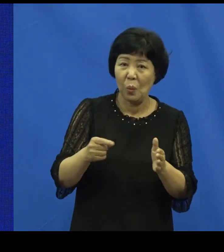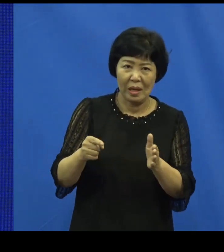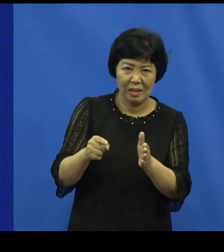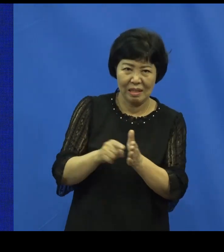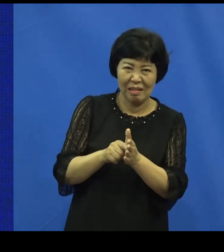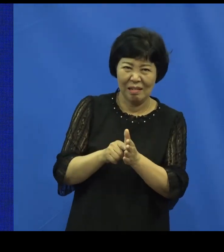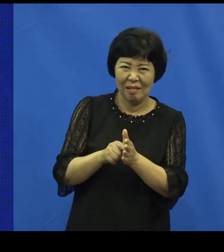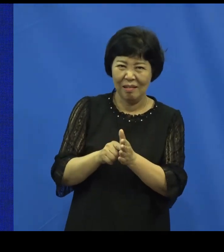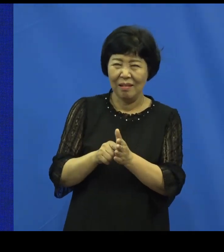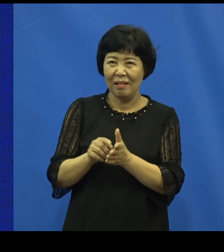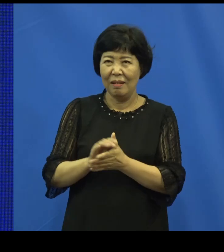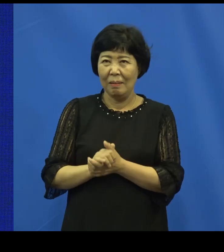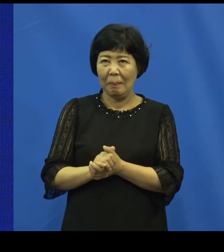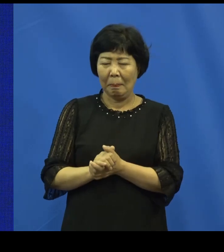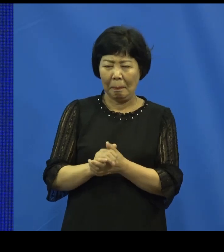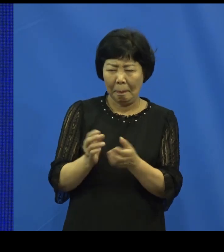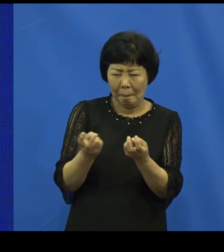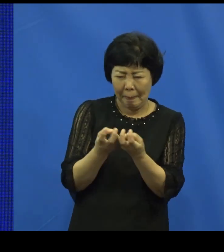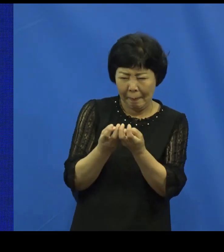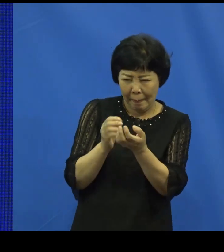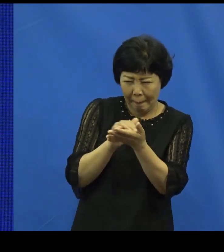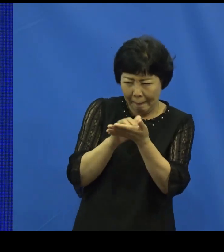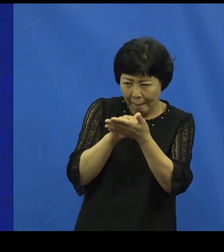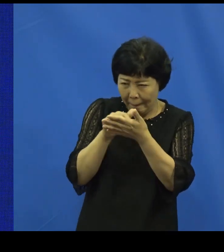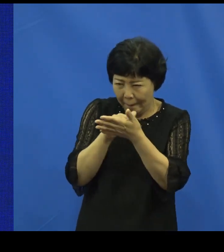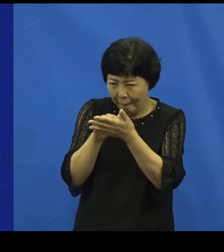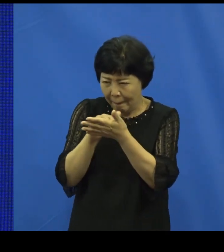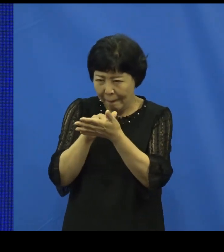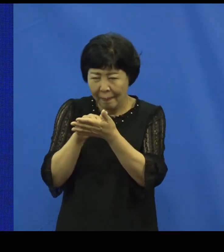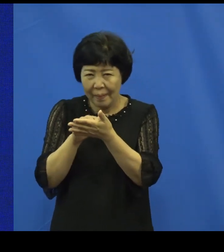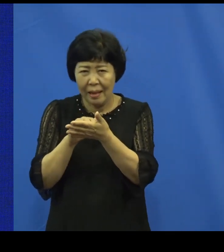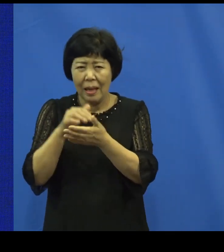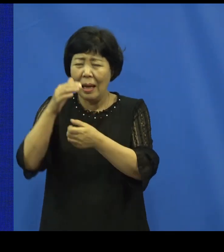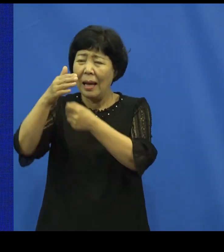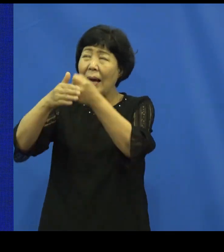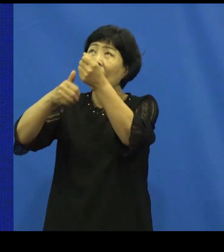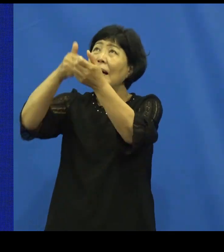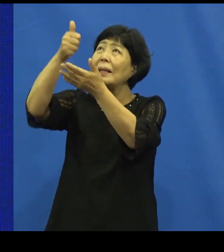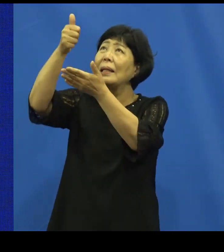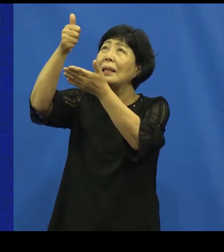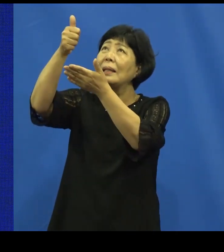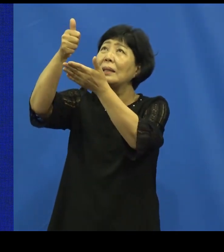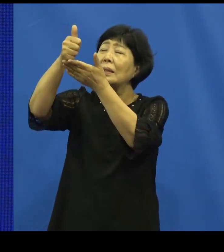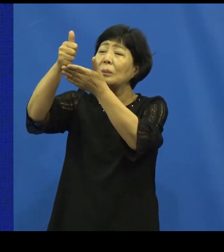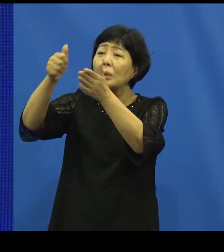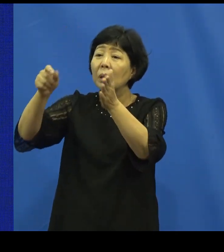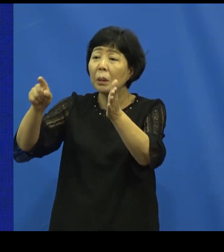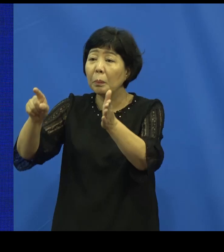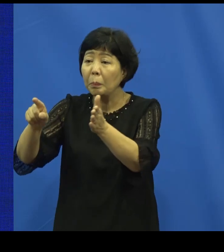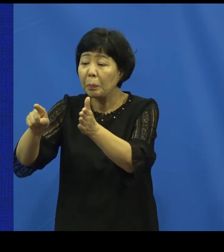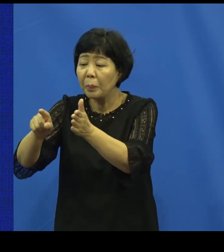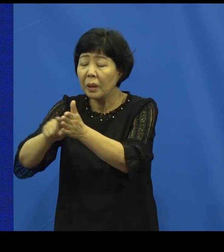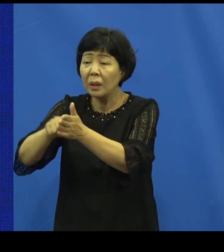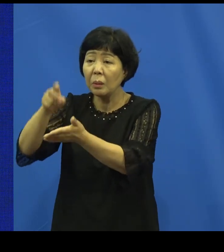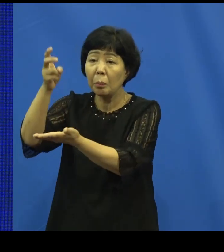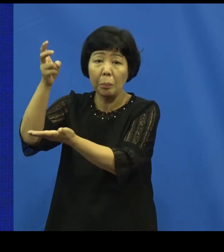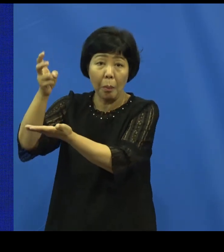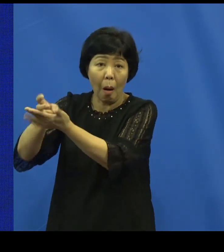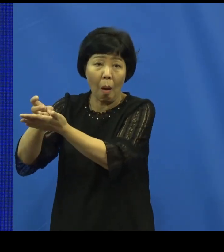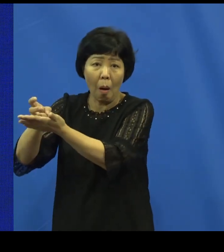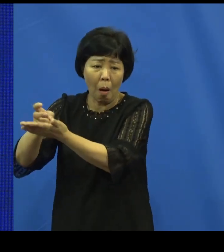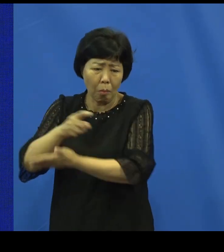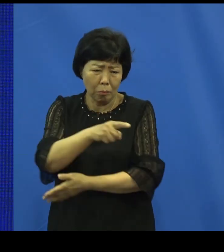이들이 놓은 덫은 그들이 정한 규칙과 하나님이 믿는 하나님의 율법과 충돌되도록 만드는 거예요.